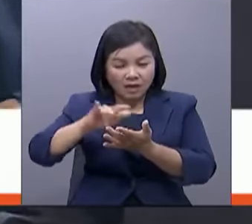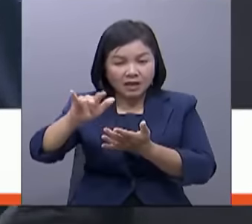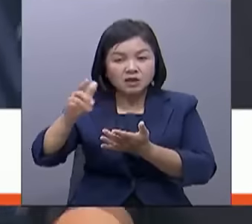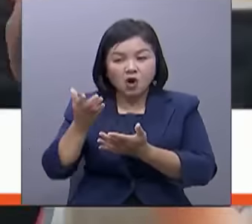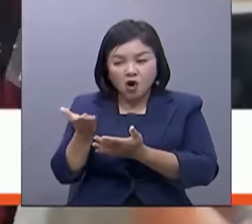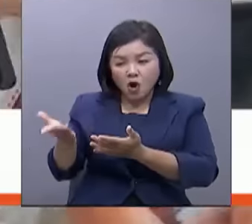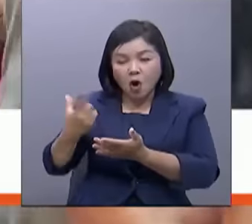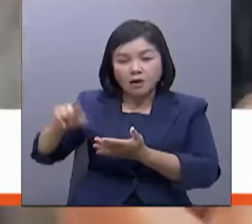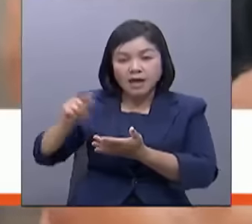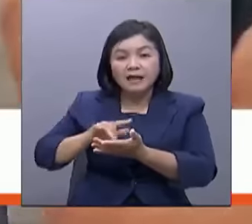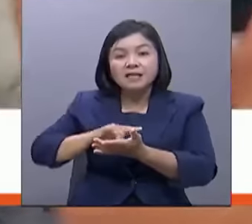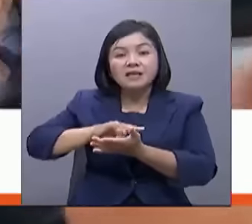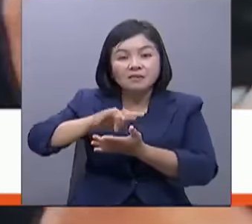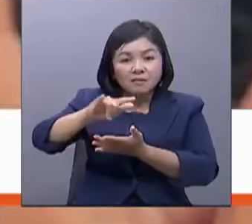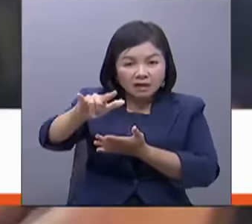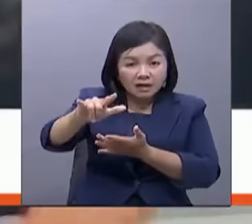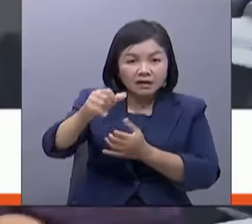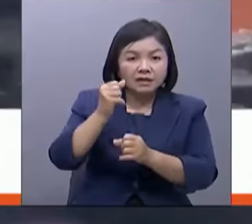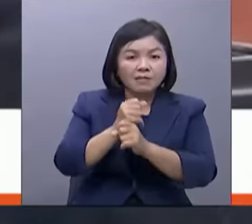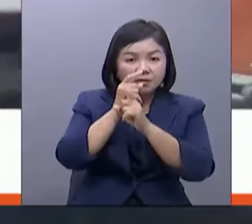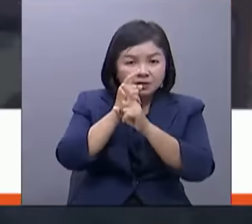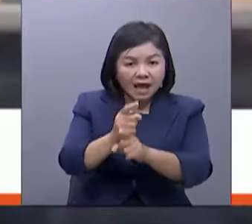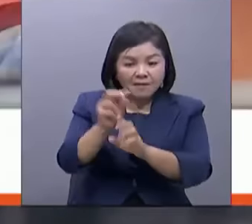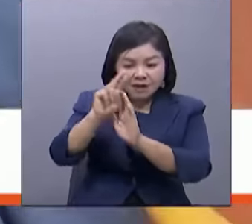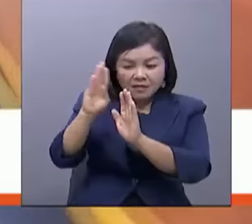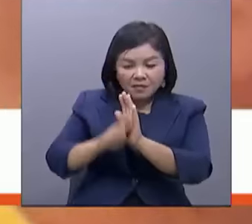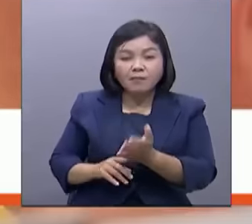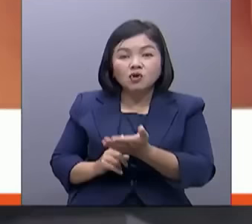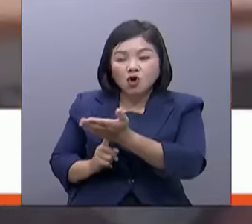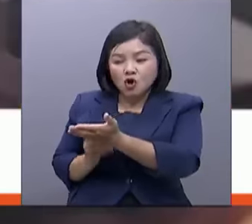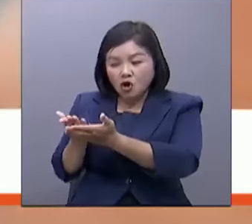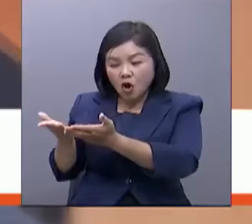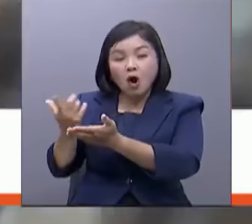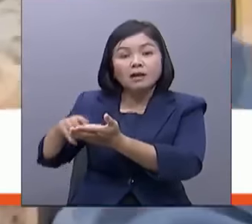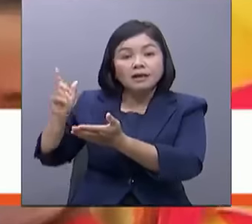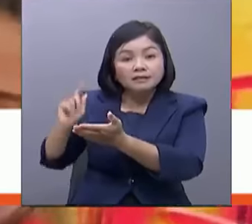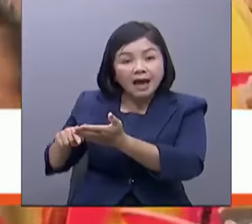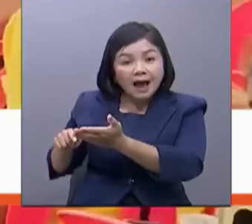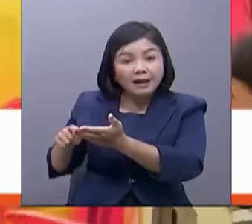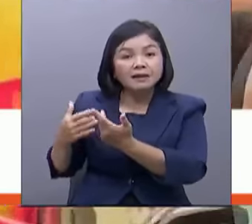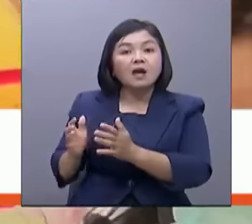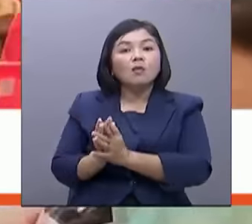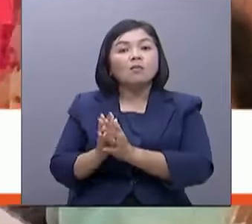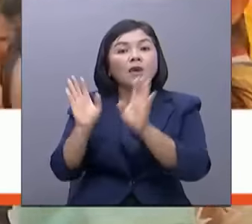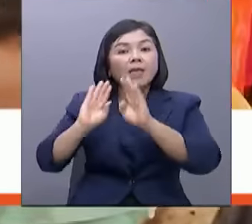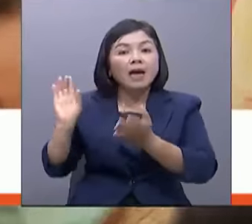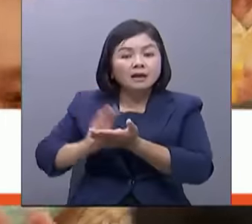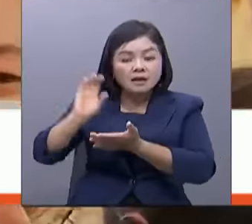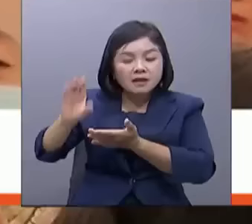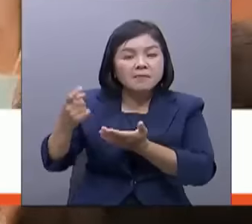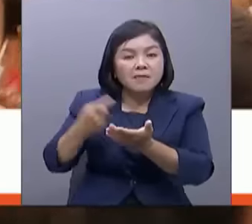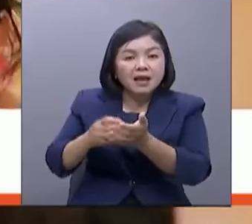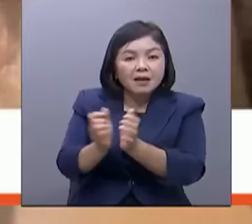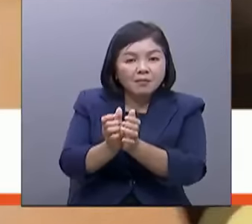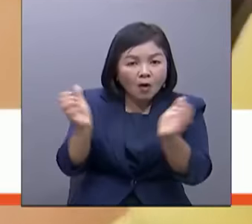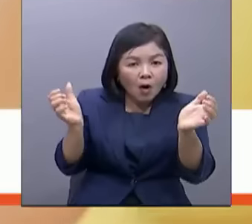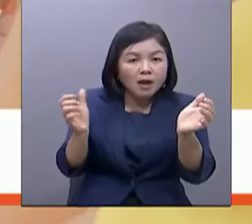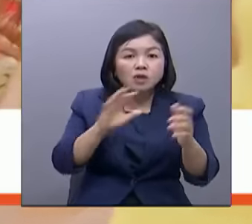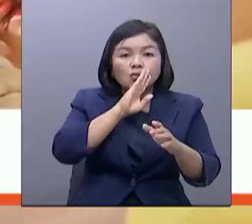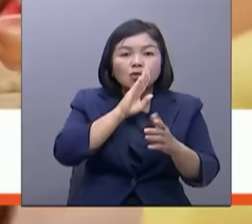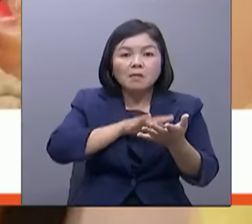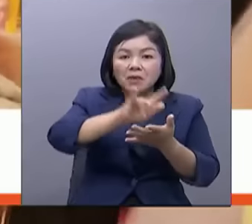าลซึ่งก็เป็นการปฏิบัติตามกติกา ค่ะ นะครับก็ได้รับการประกันตัวแบบมีเงื่อนไขเมื่อจะไปก็ต้องไป